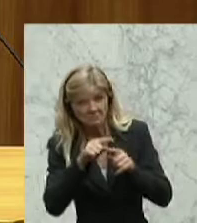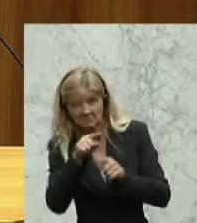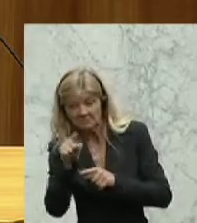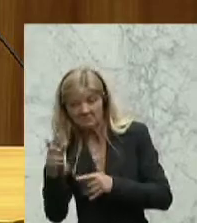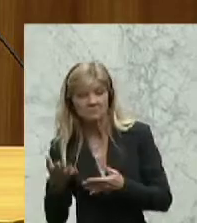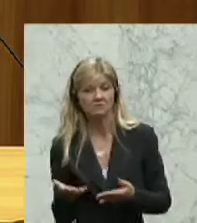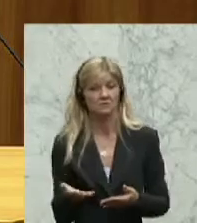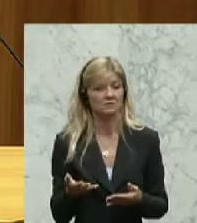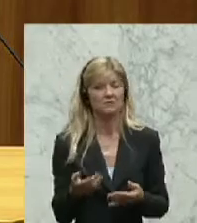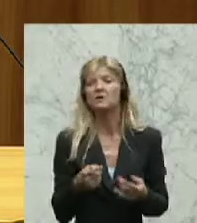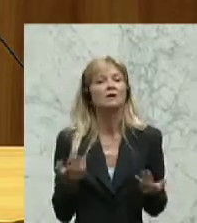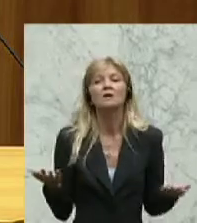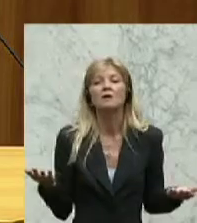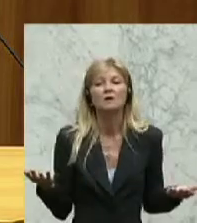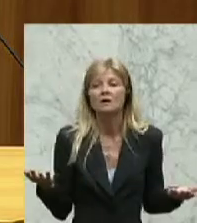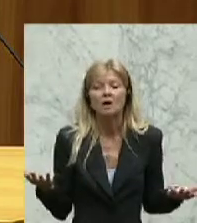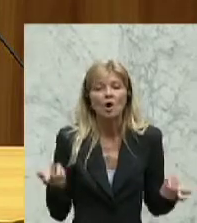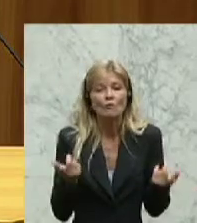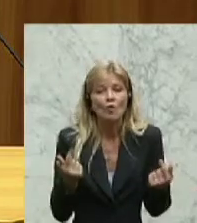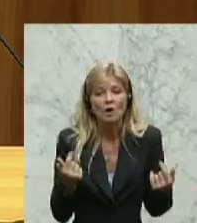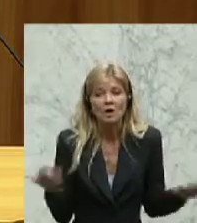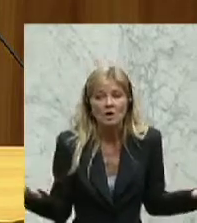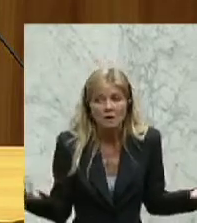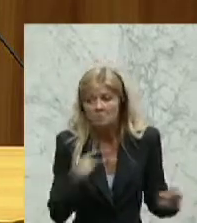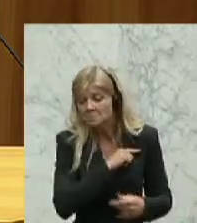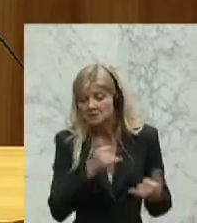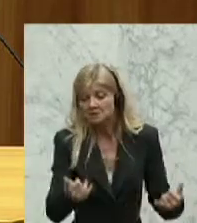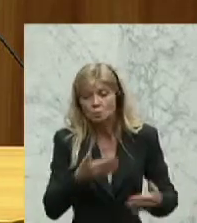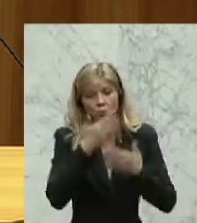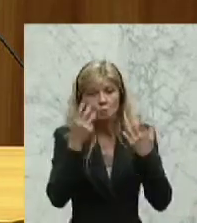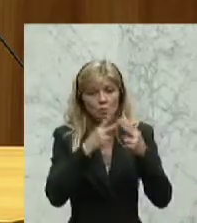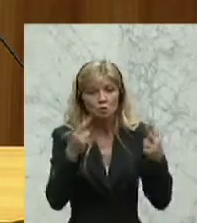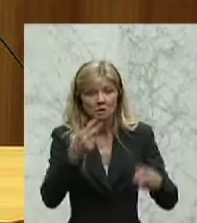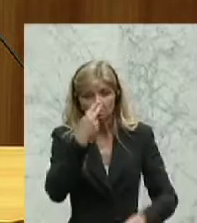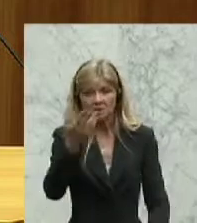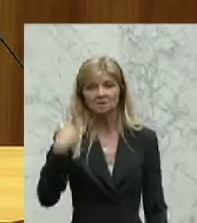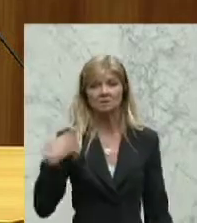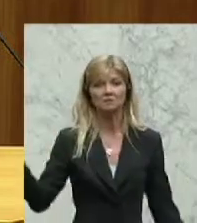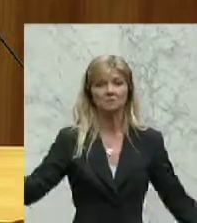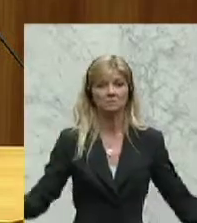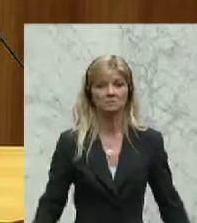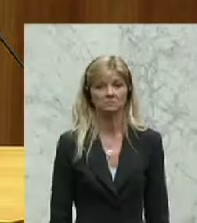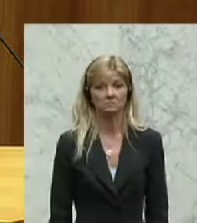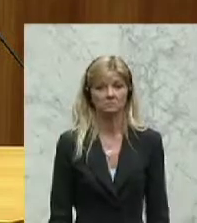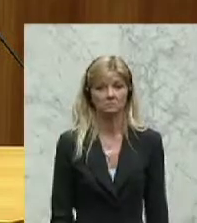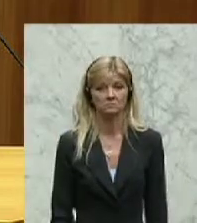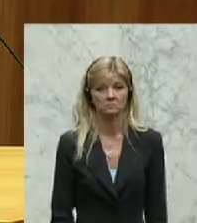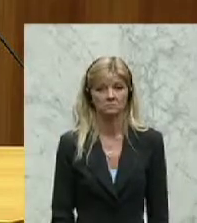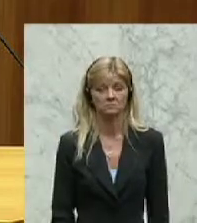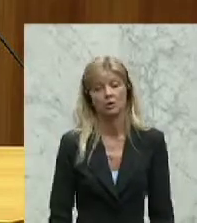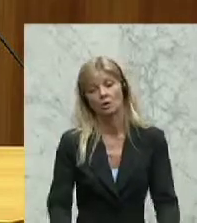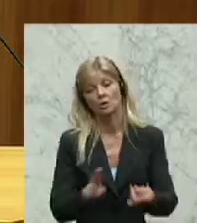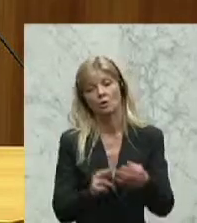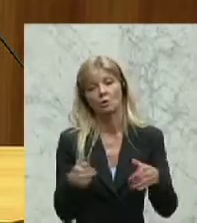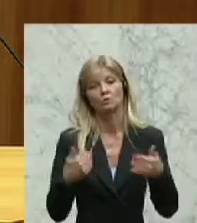holen ich habe noch kein konkretes konzept bis jetzt gesehen und dann kommt noch dazu dass das ganze auf